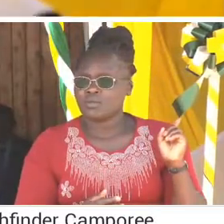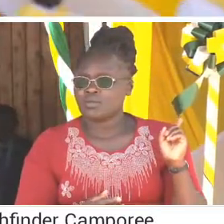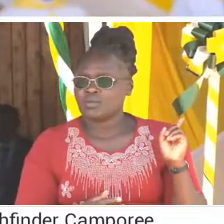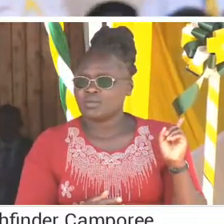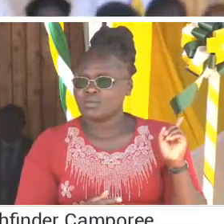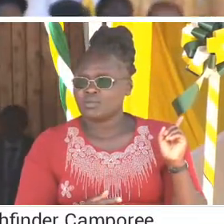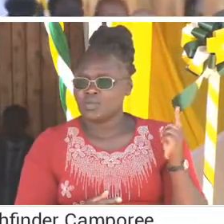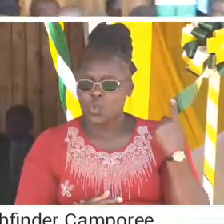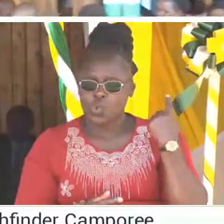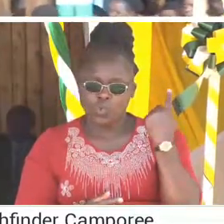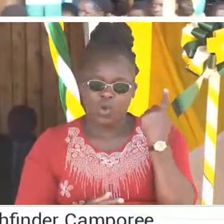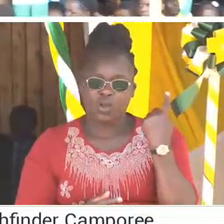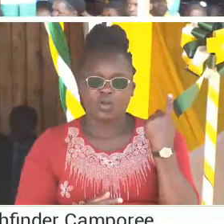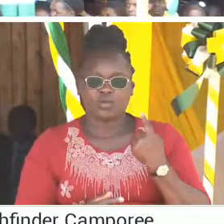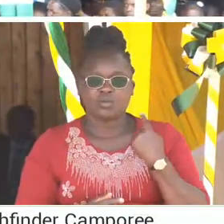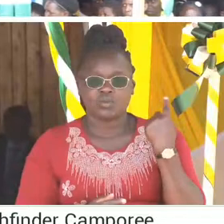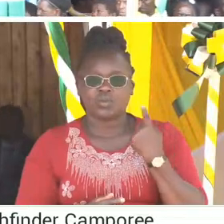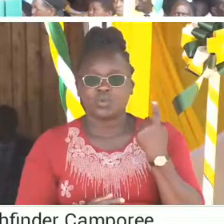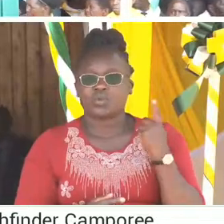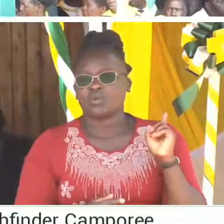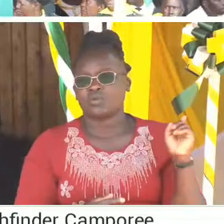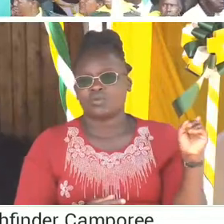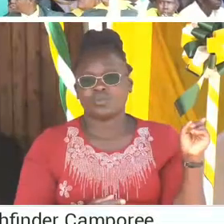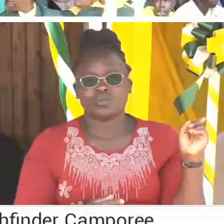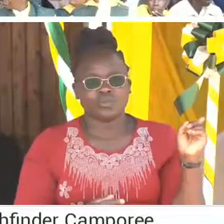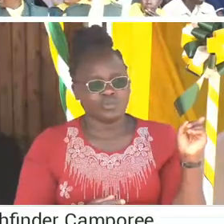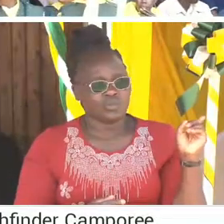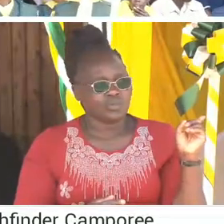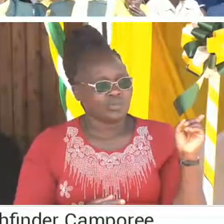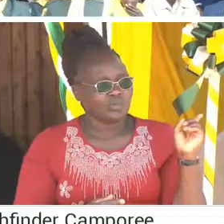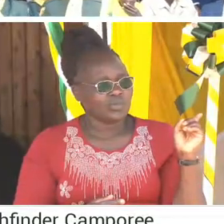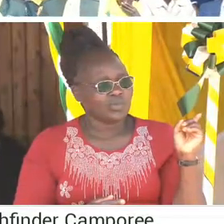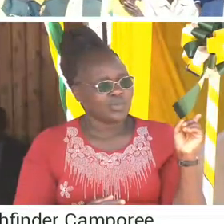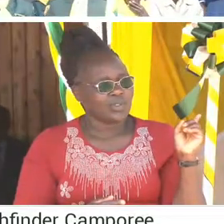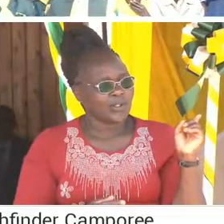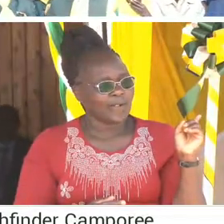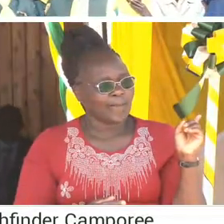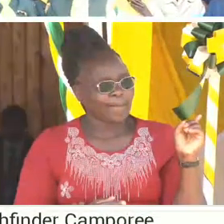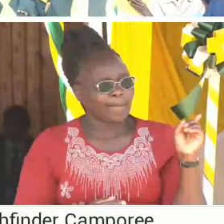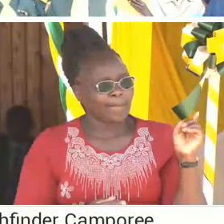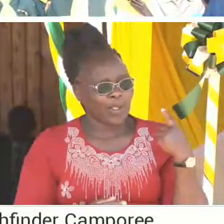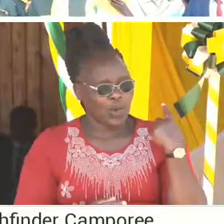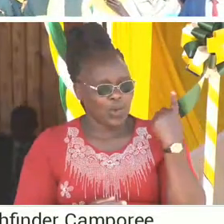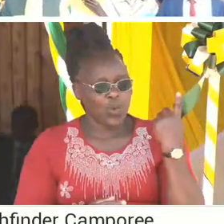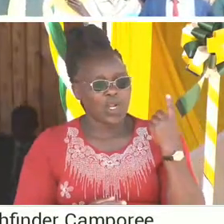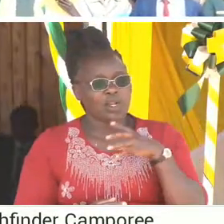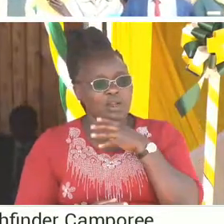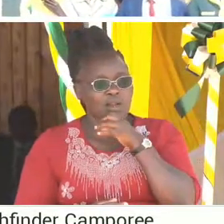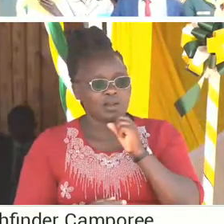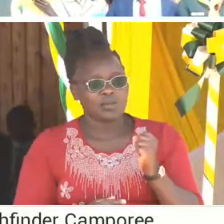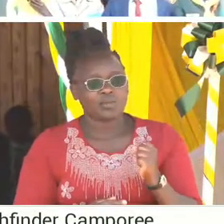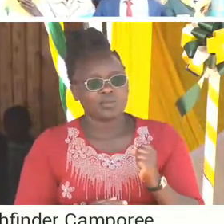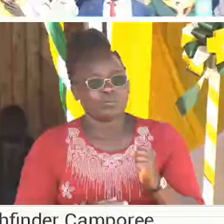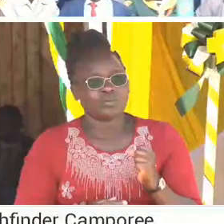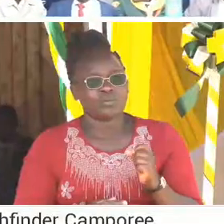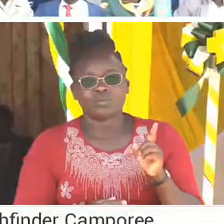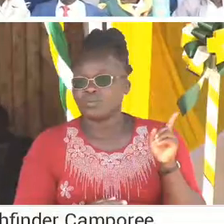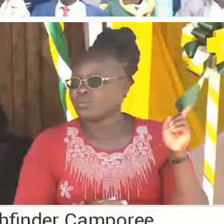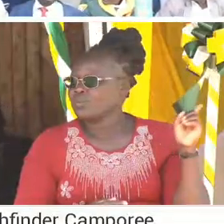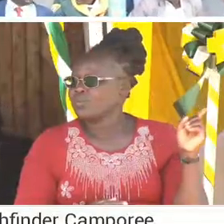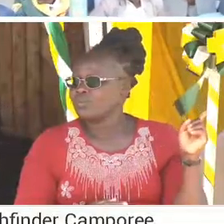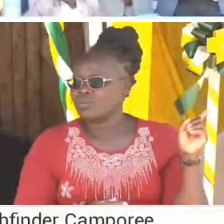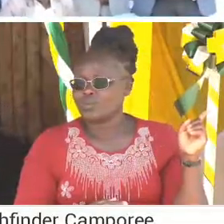tu akitoa sauti itafurahi sana. Mzee moja bande ule tu.